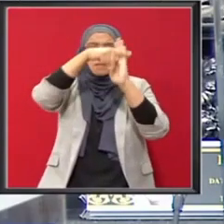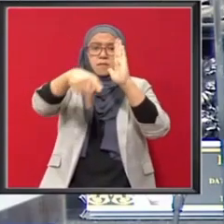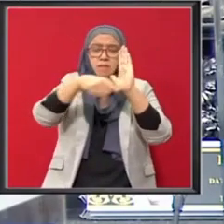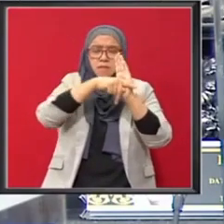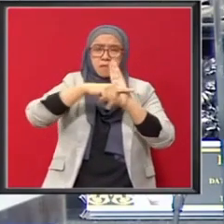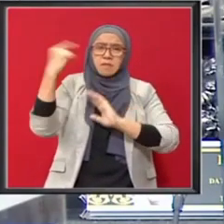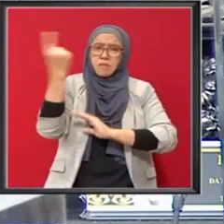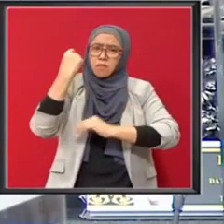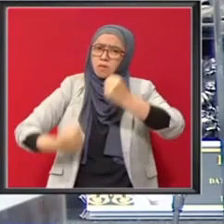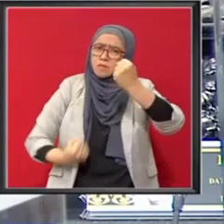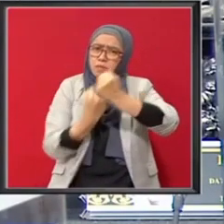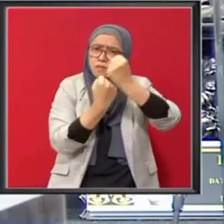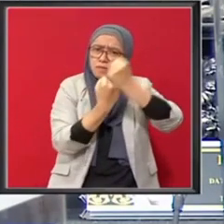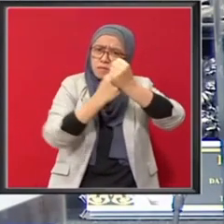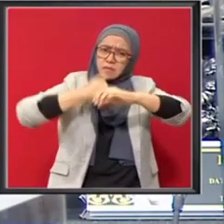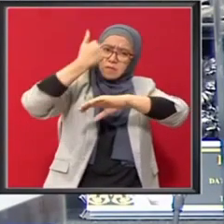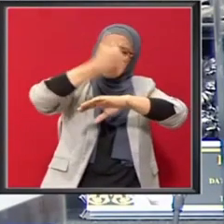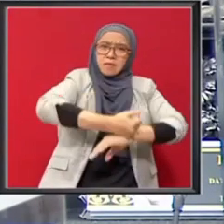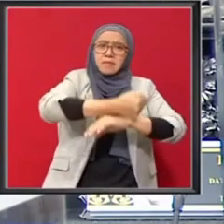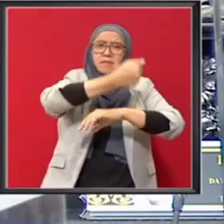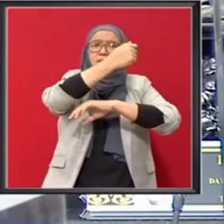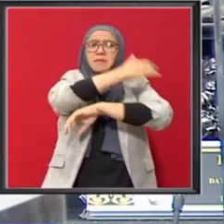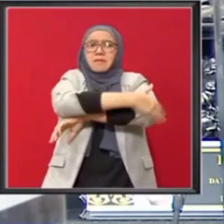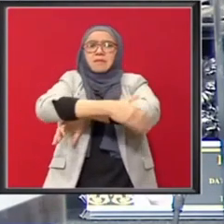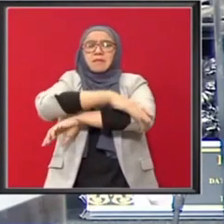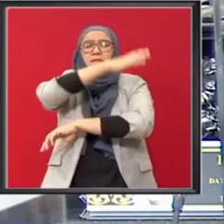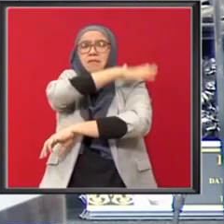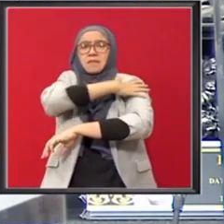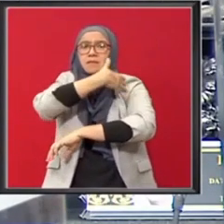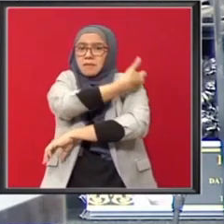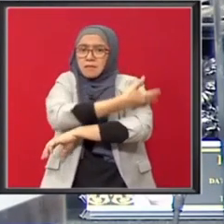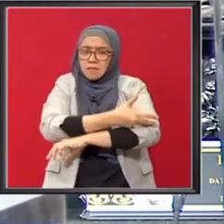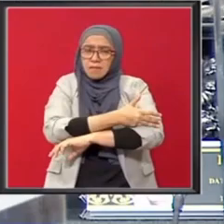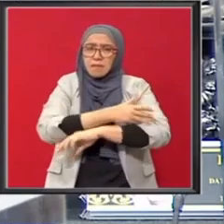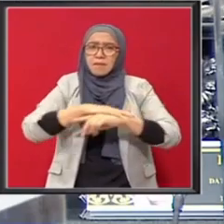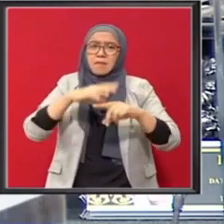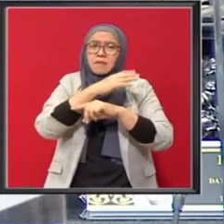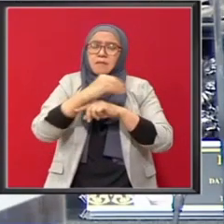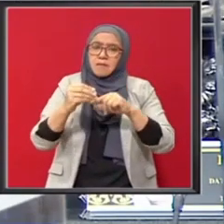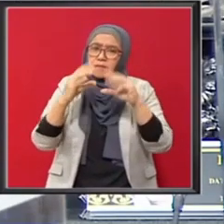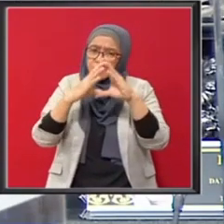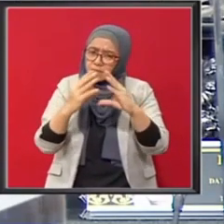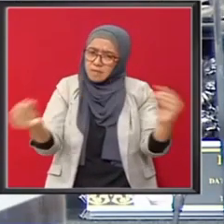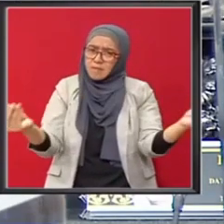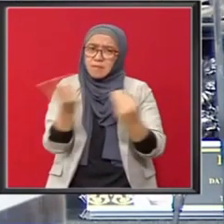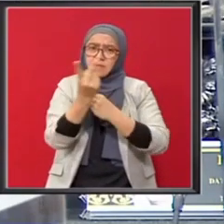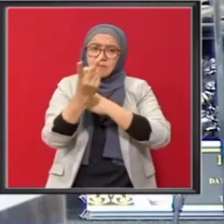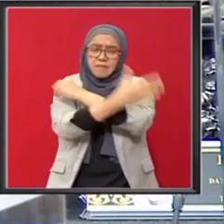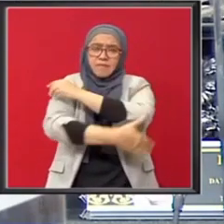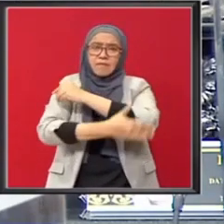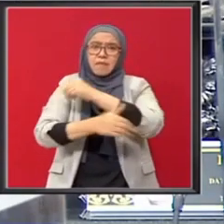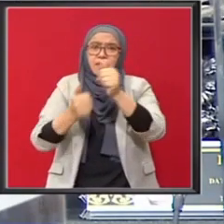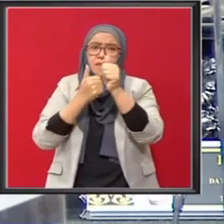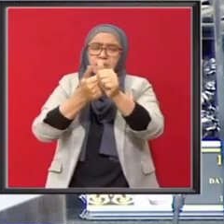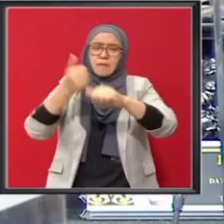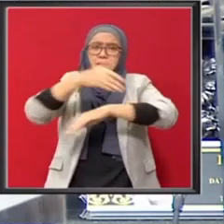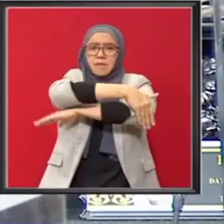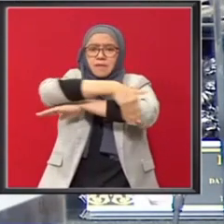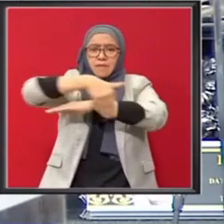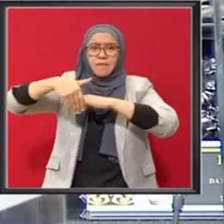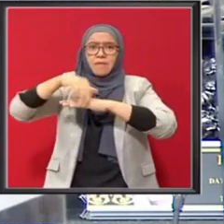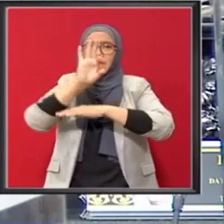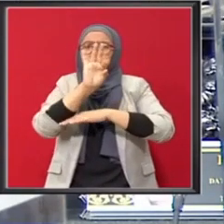sebuah negara Palestina yang berdaulat melalui penyelesaian dua negara berdasarkan garis sempadan 1967